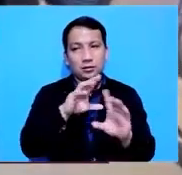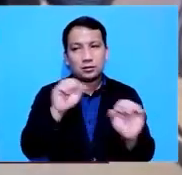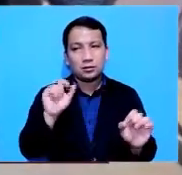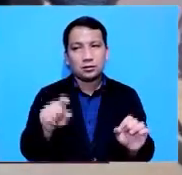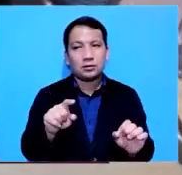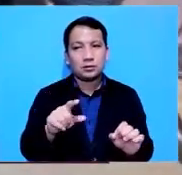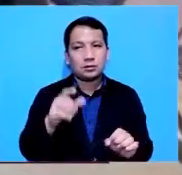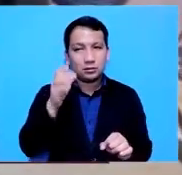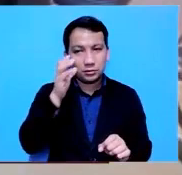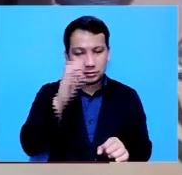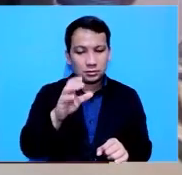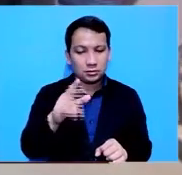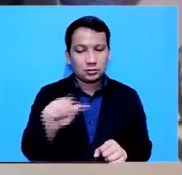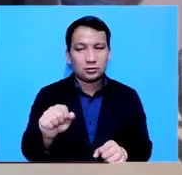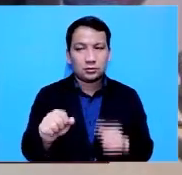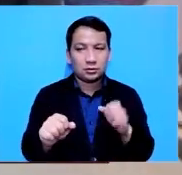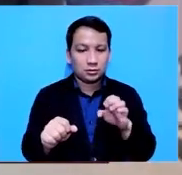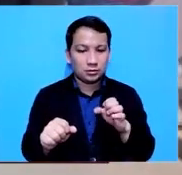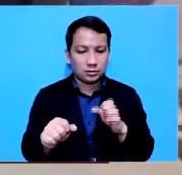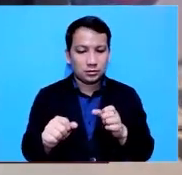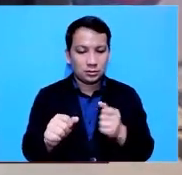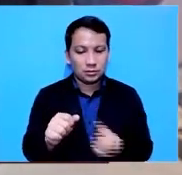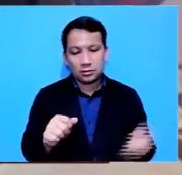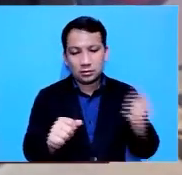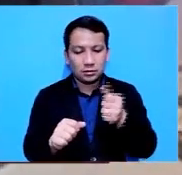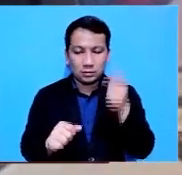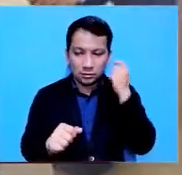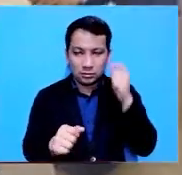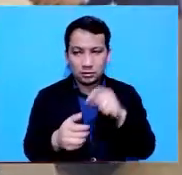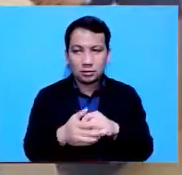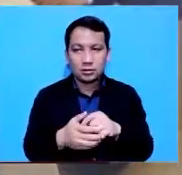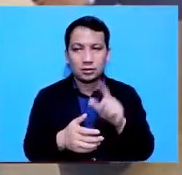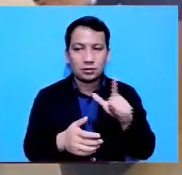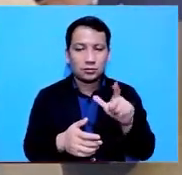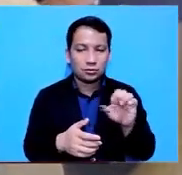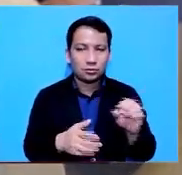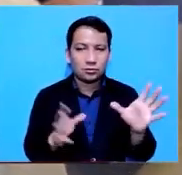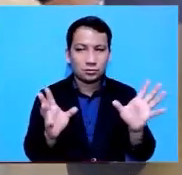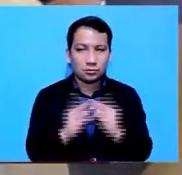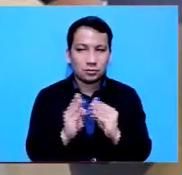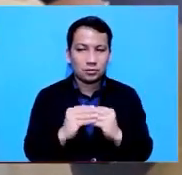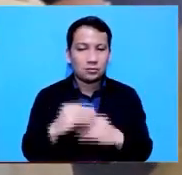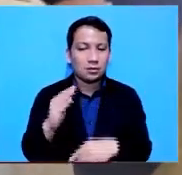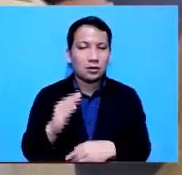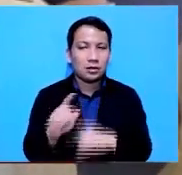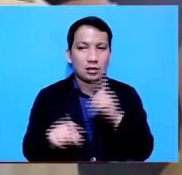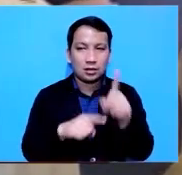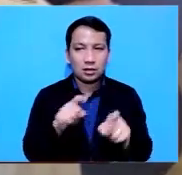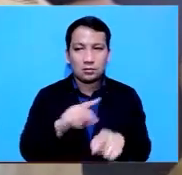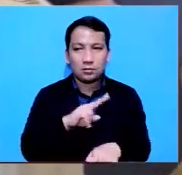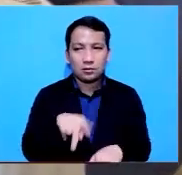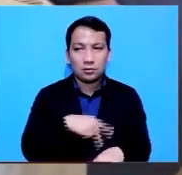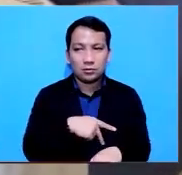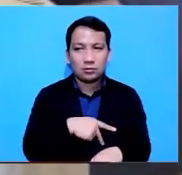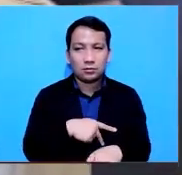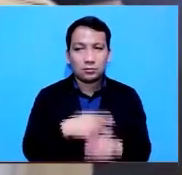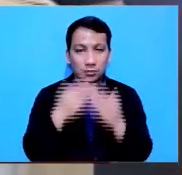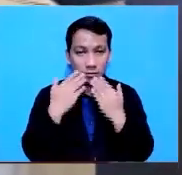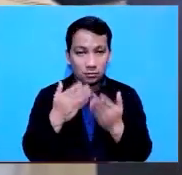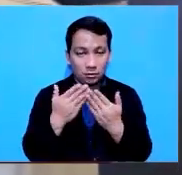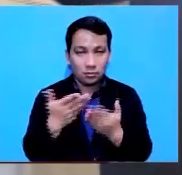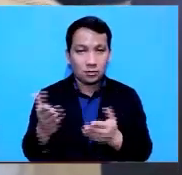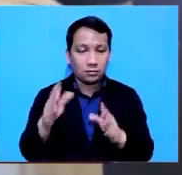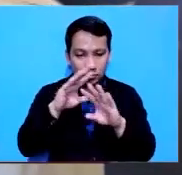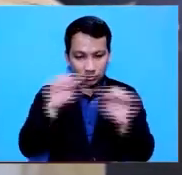Garafil at Executive Secretary Lucas Bersamin. Nagkaroon din daw siya ng pagkakataong personal na makapagpasalamat kay